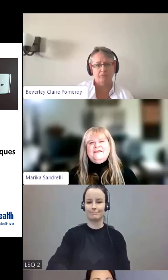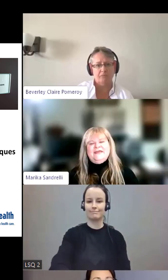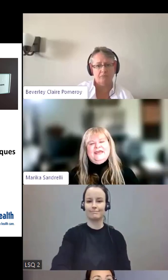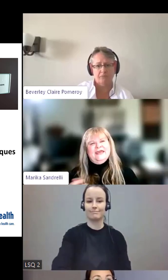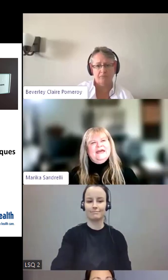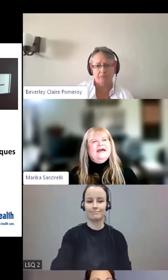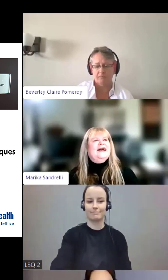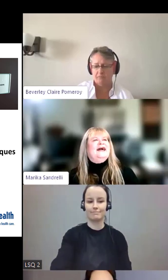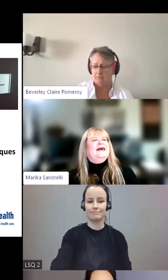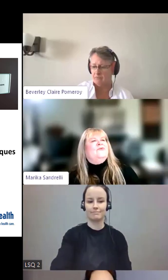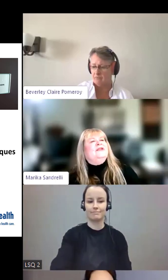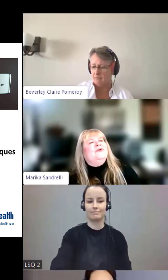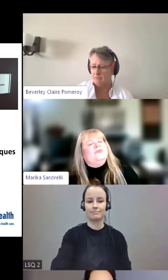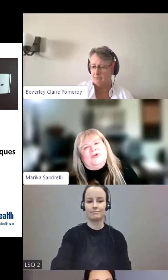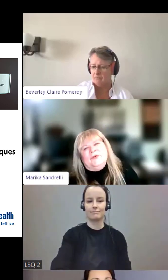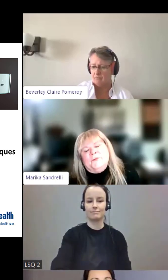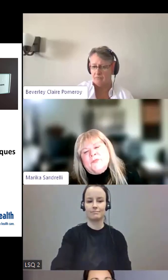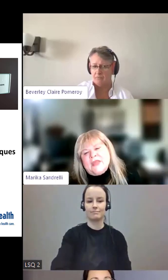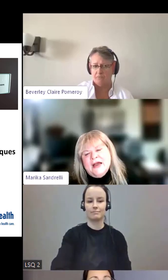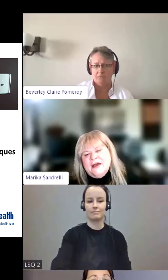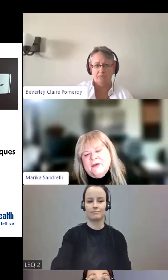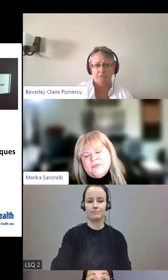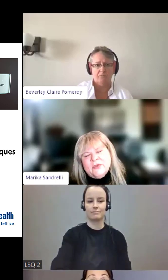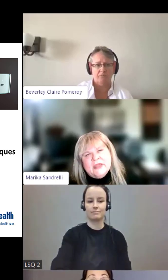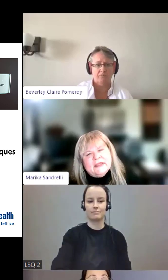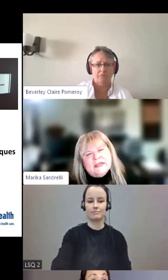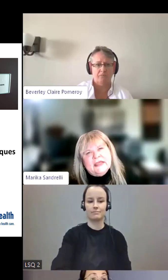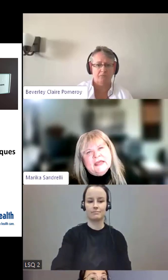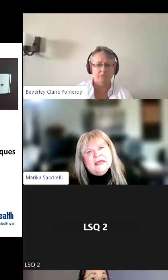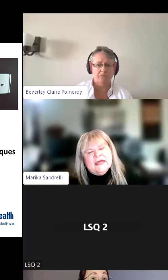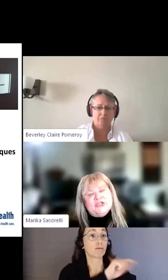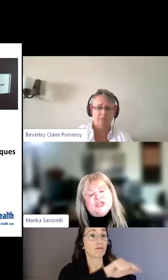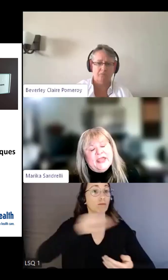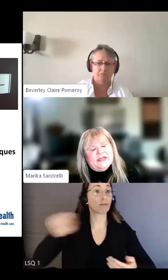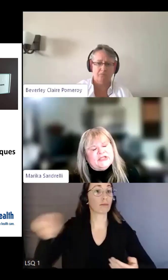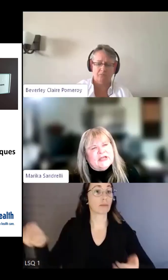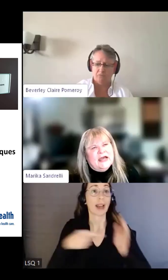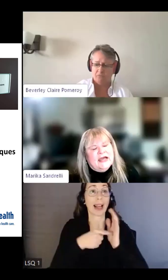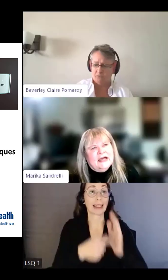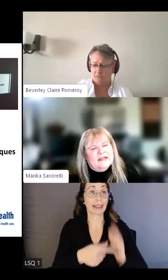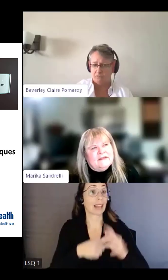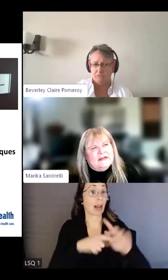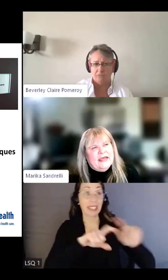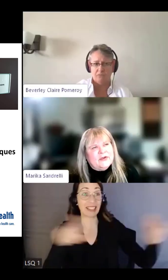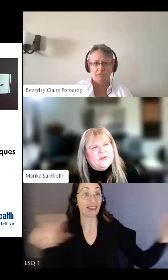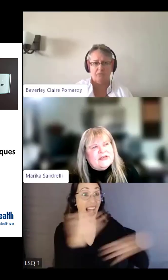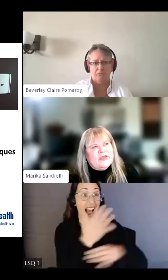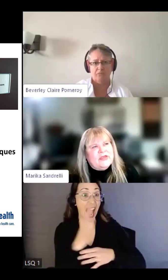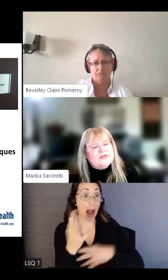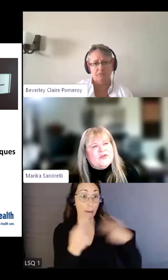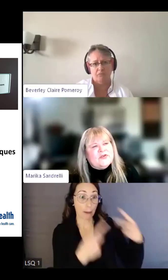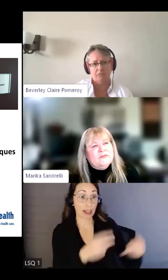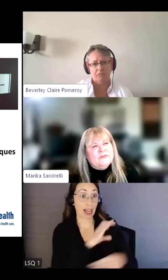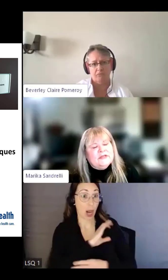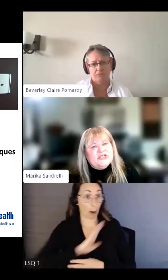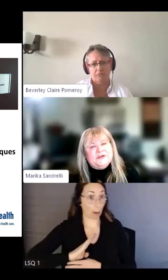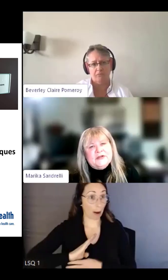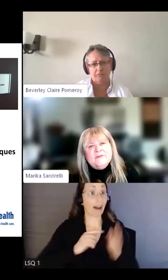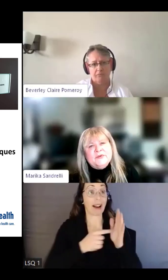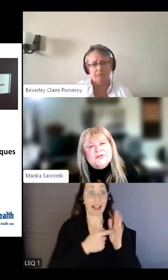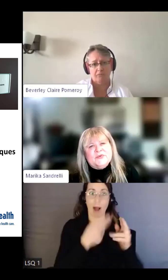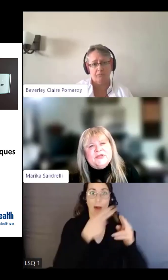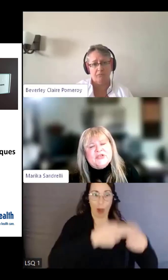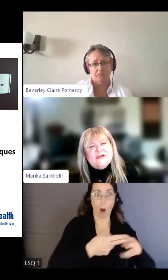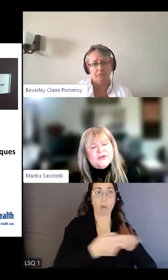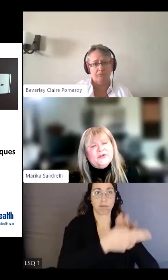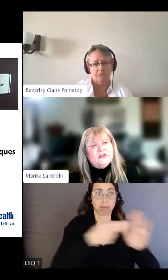salle cèdre, la salle saule, saule pleureur, si on veut. Donc, on a changé ça,